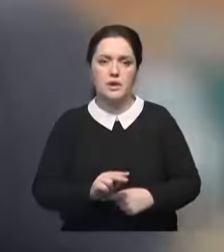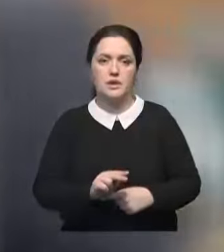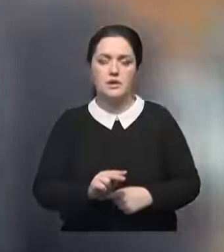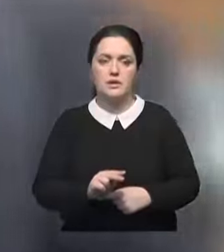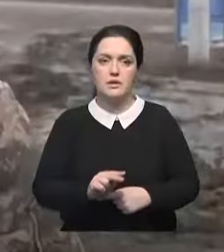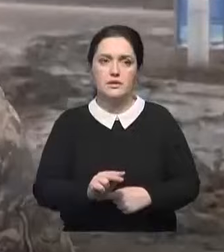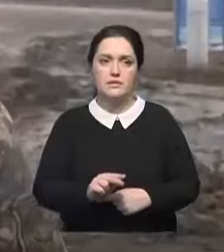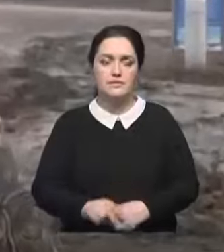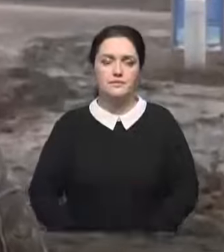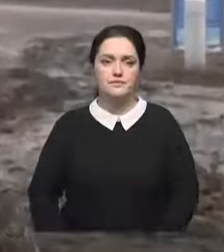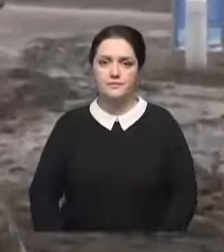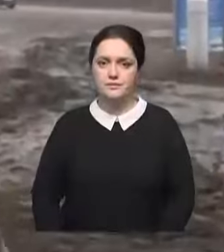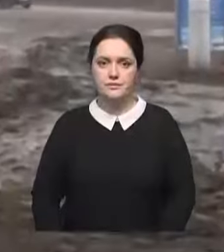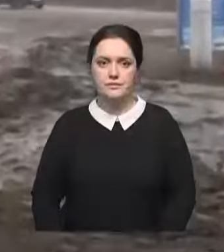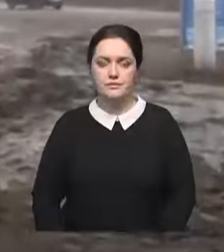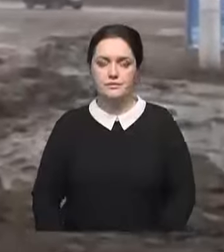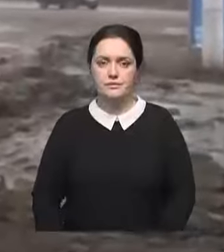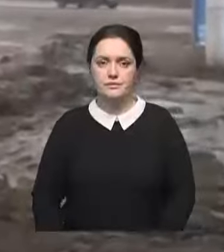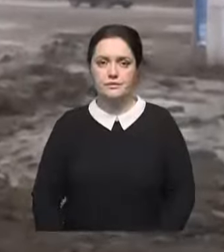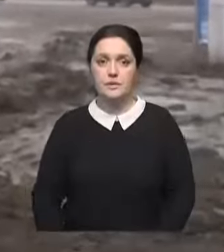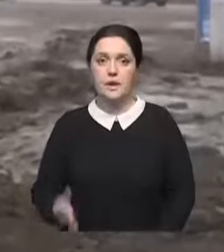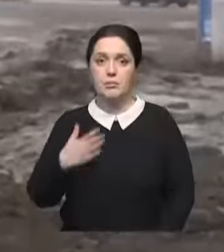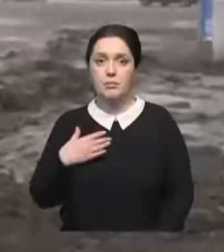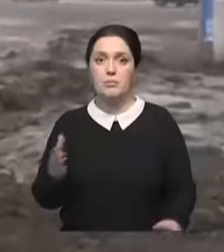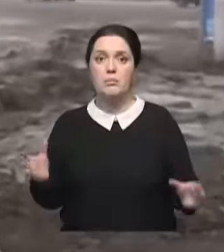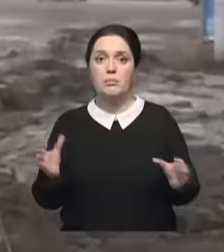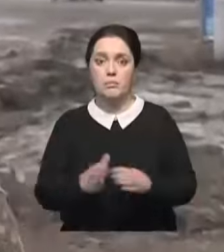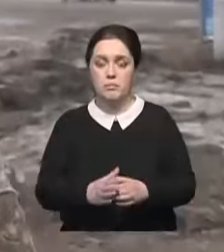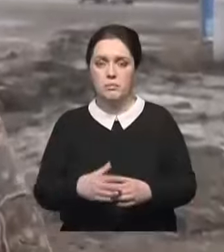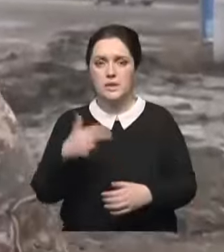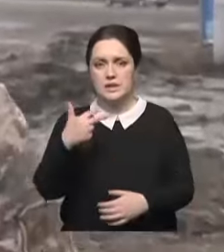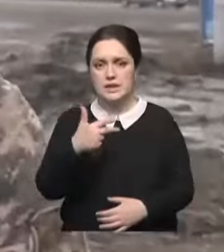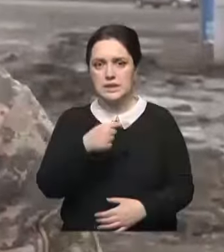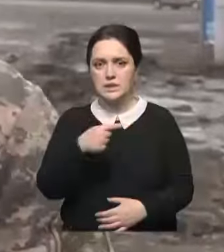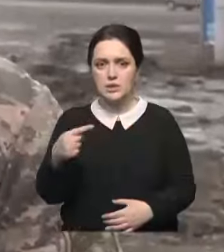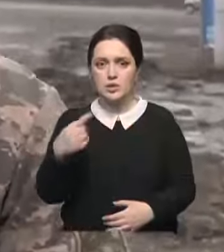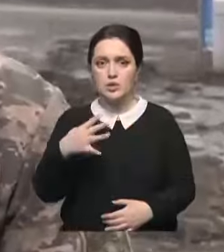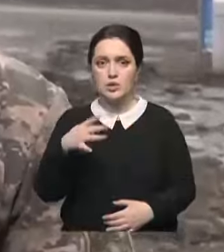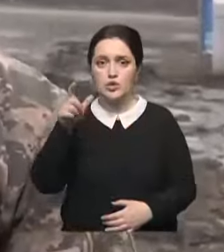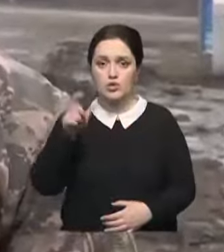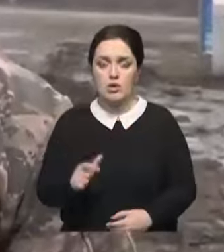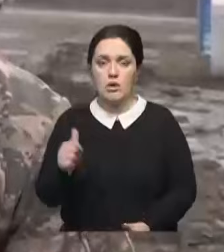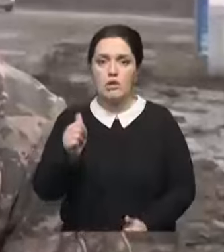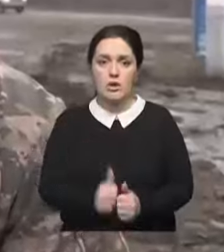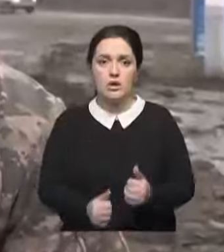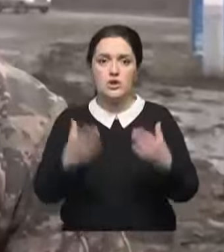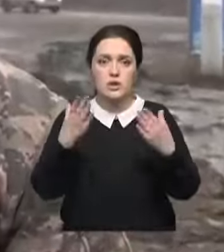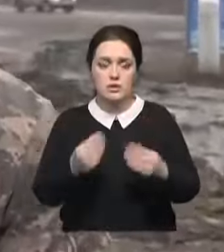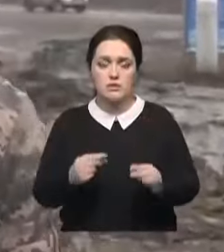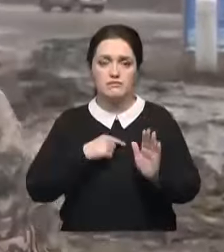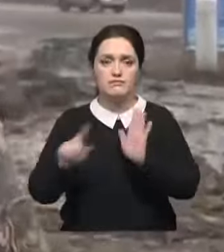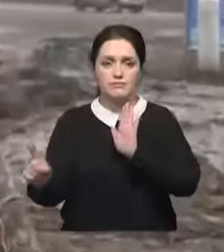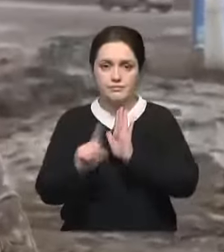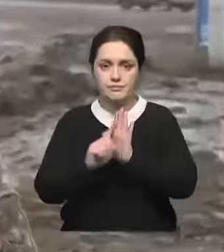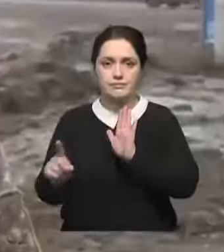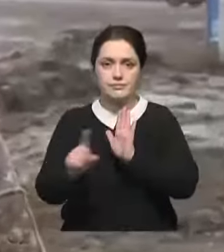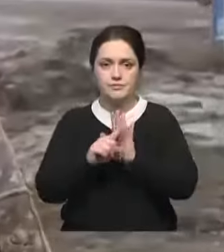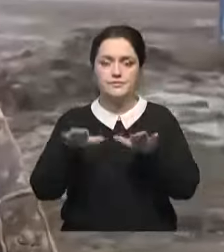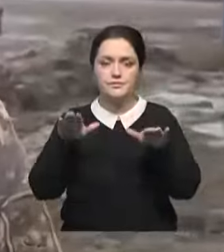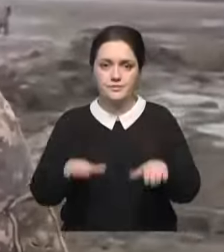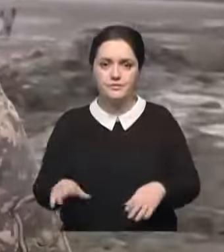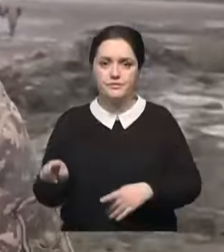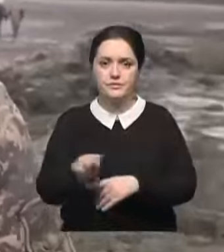отработали. Мы в составе бригады в количестве 340 человек ежедневно выезжаем на место ликвидации